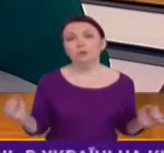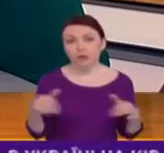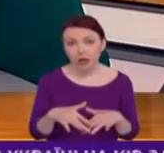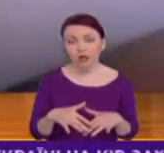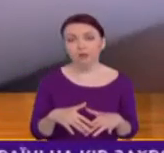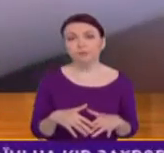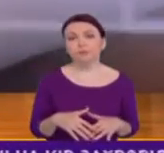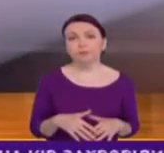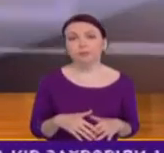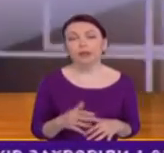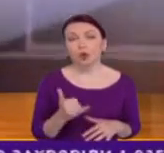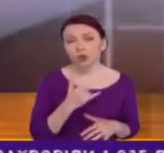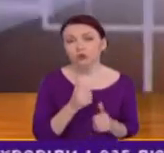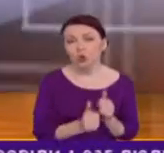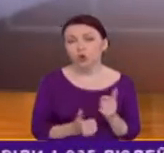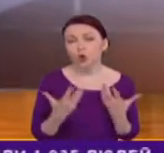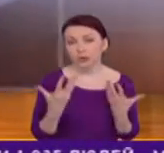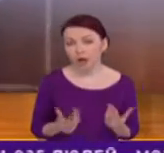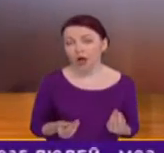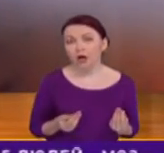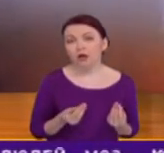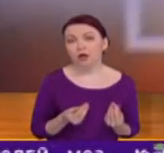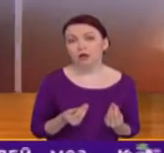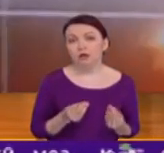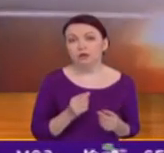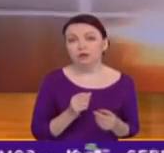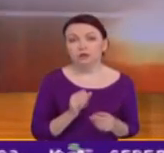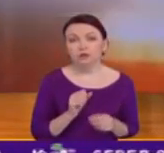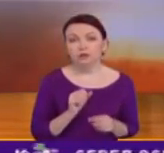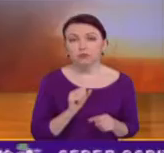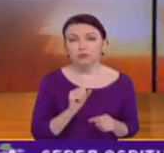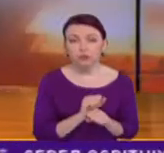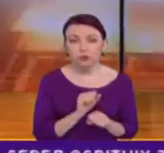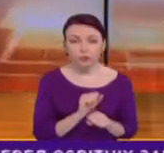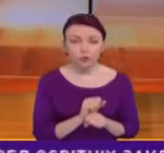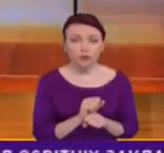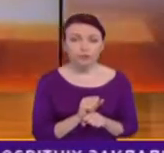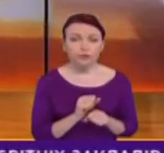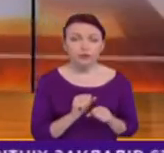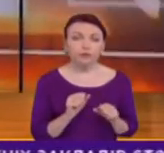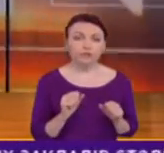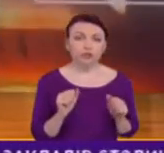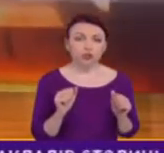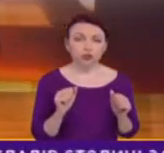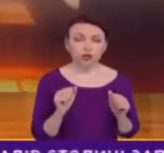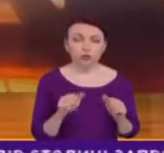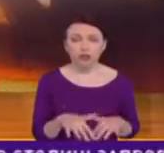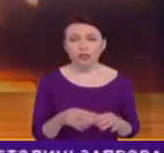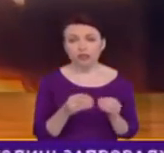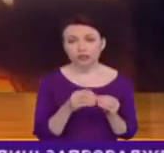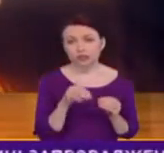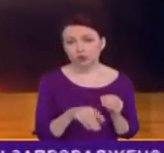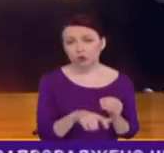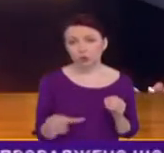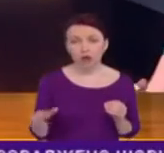У нас кожного дня на зупинок виїжджають там десятки тисяч людей, а там зняли зупинку. Її